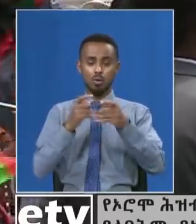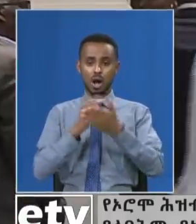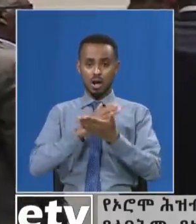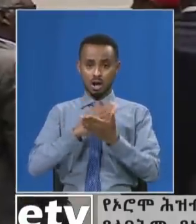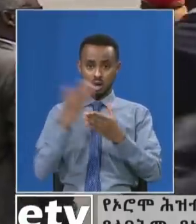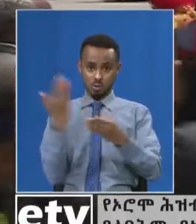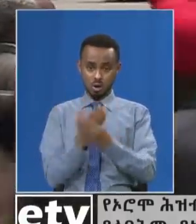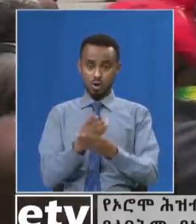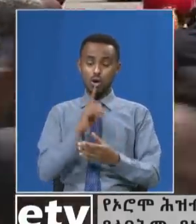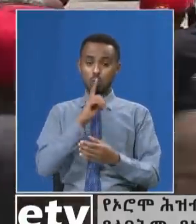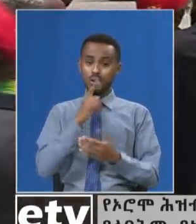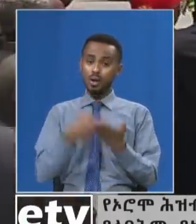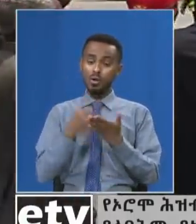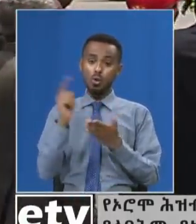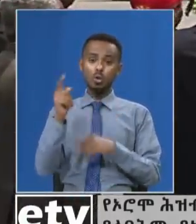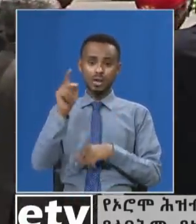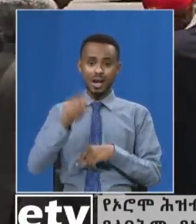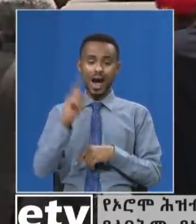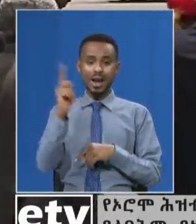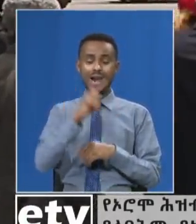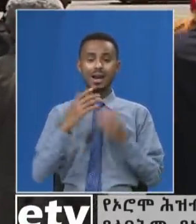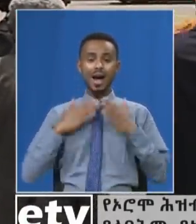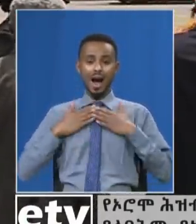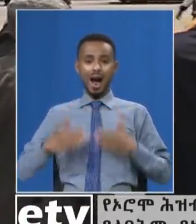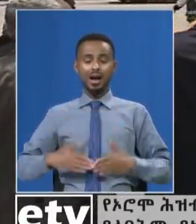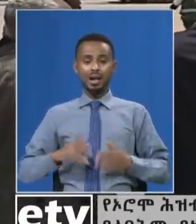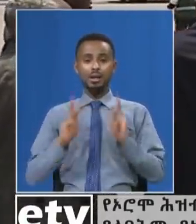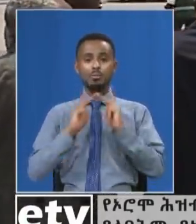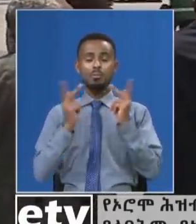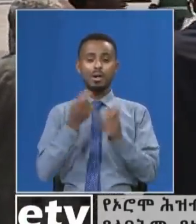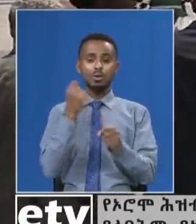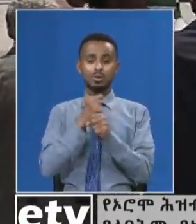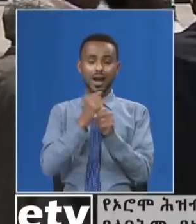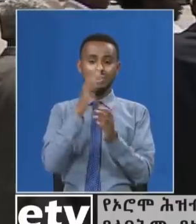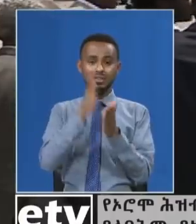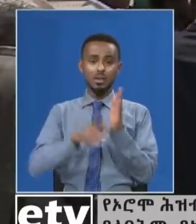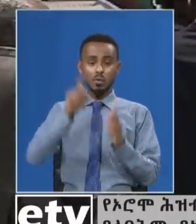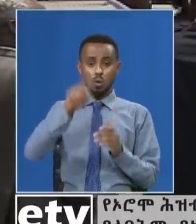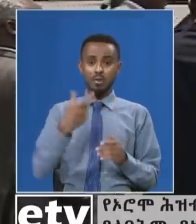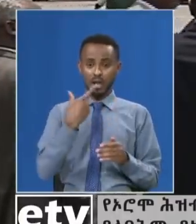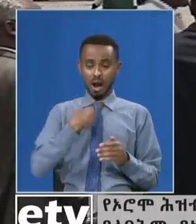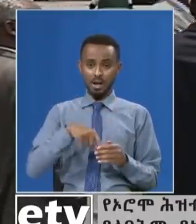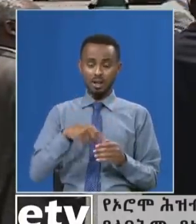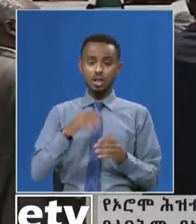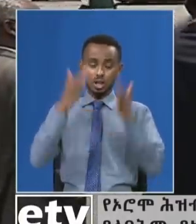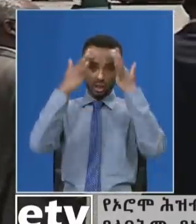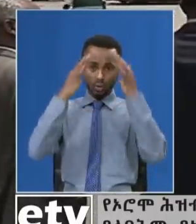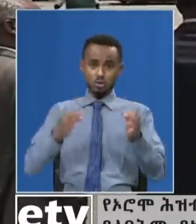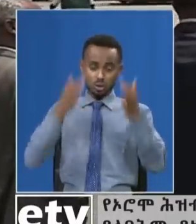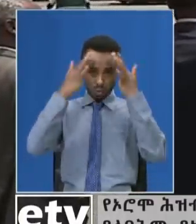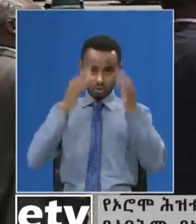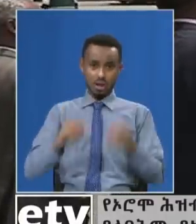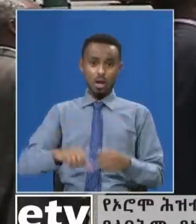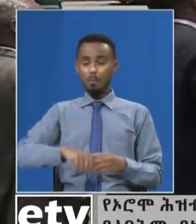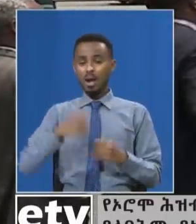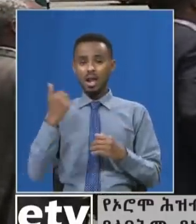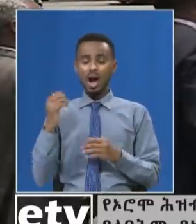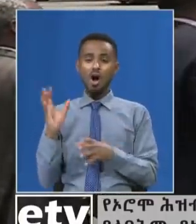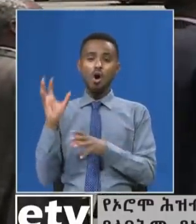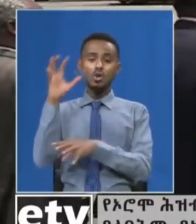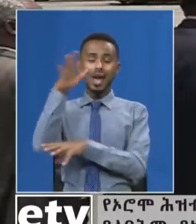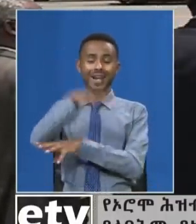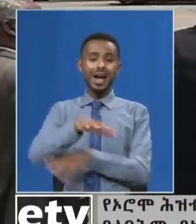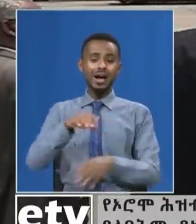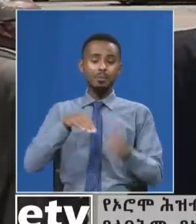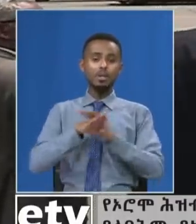አግዷል። እውነታው ይህ ሆኖ ሳለ አንዳንድ አካላት በፓርቲው ስራ አስፈጻሚ ኮሚቴ አባላት የተወሰነው ውሳኔ በሌላ ወገን ጣልቃ